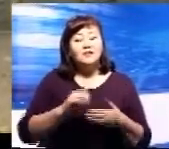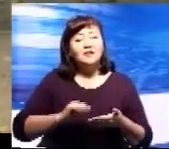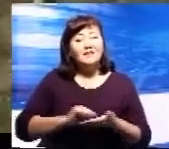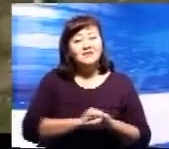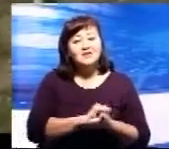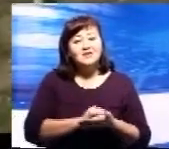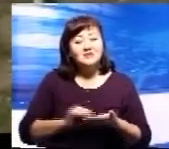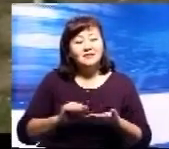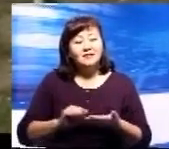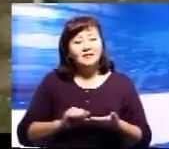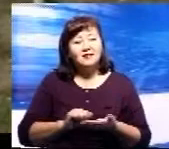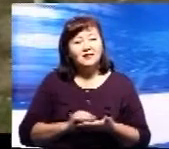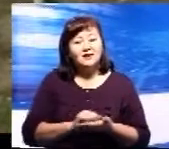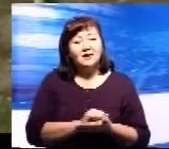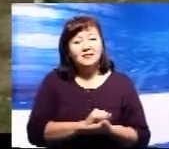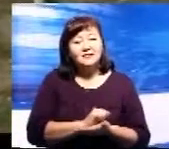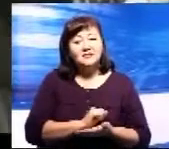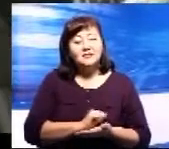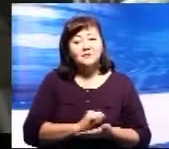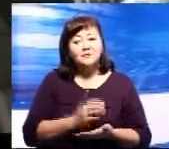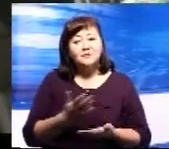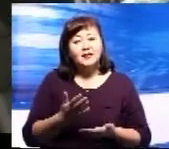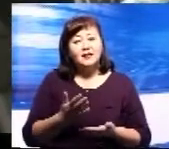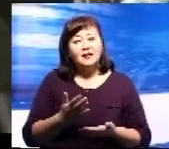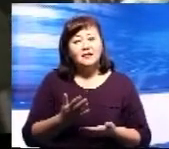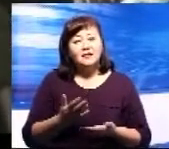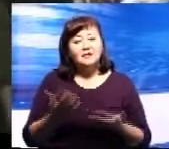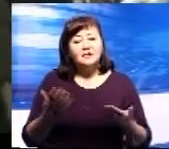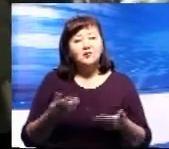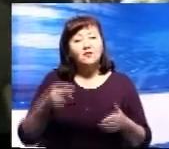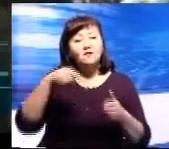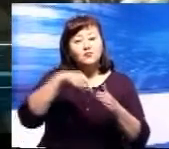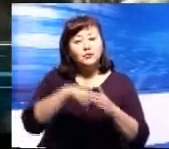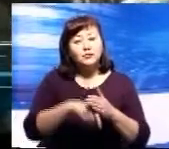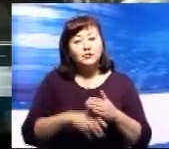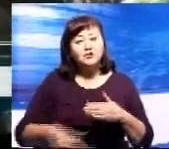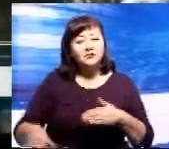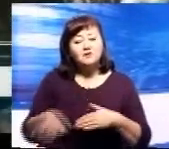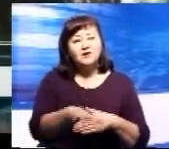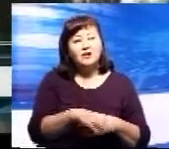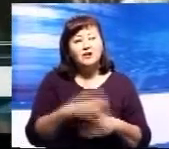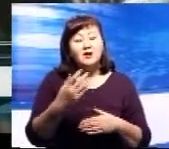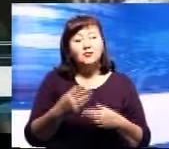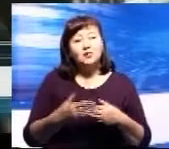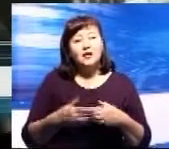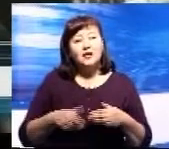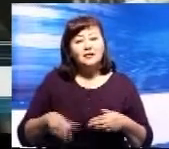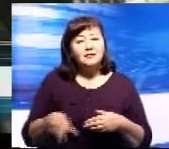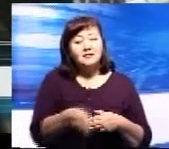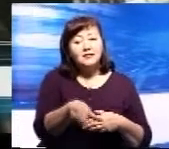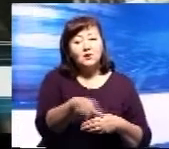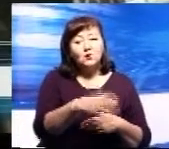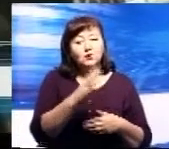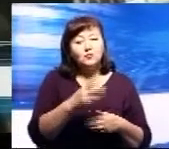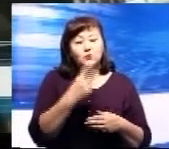асфальтирования. Не решен вопрос примыкания асфальтовых площадок, которые внутридворовые, и к магистральным, и рядом проходящим автомобильным